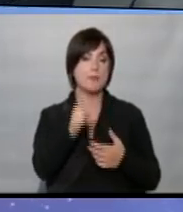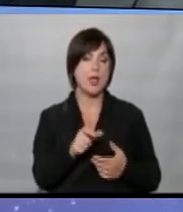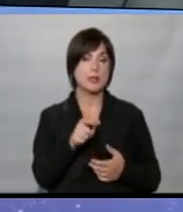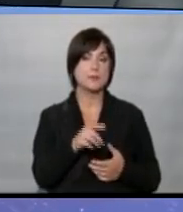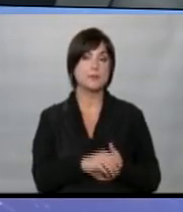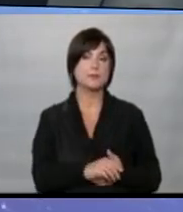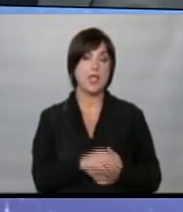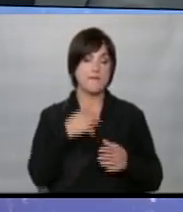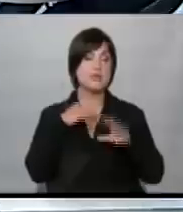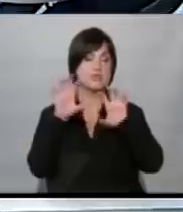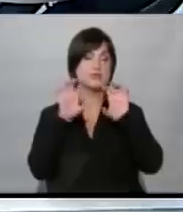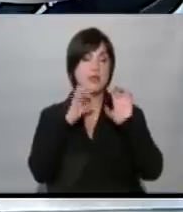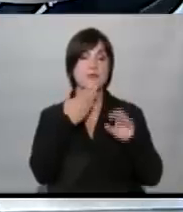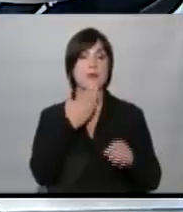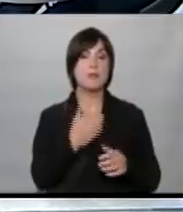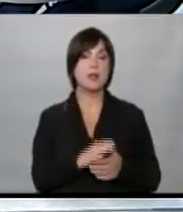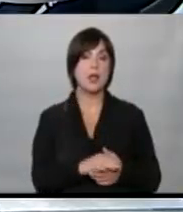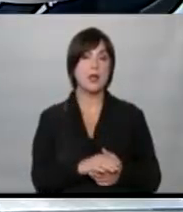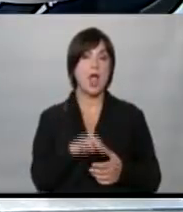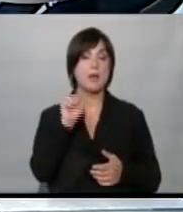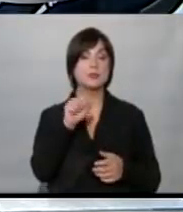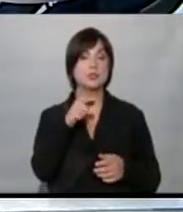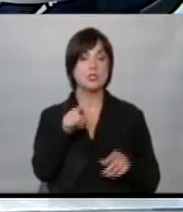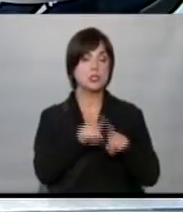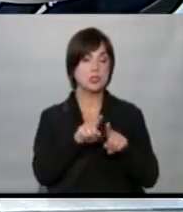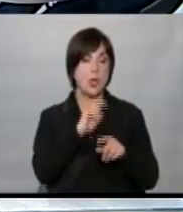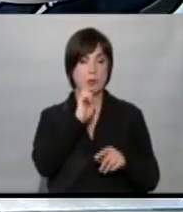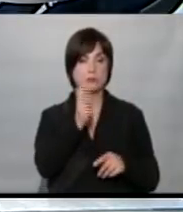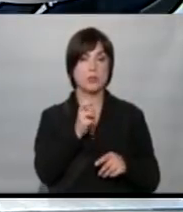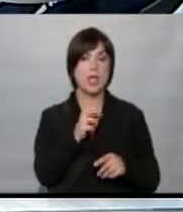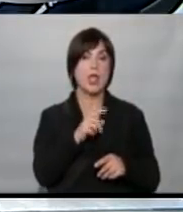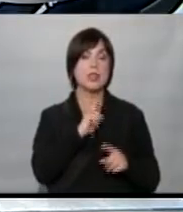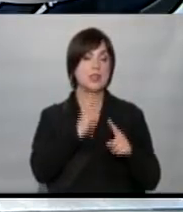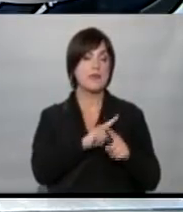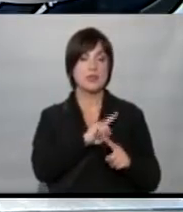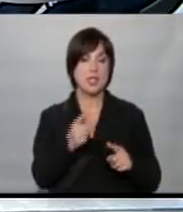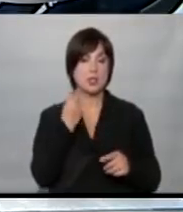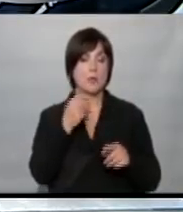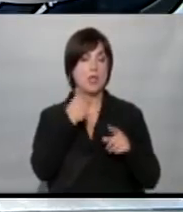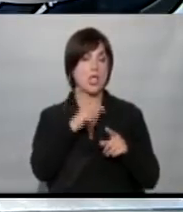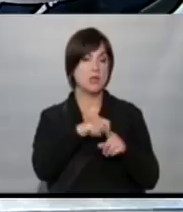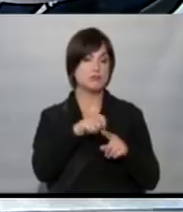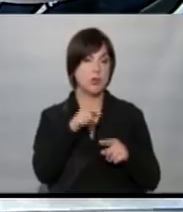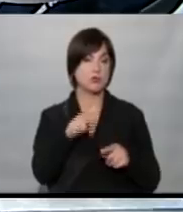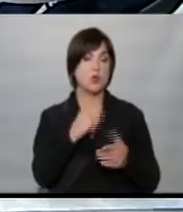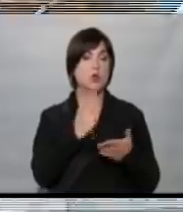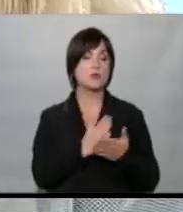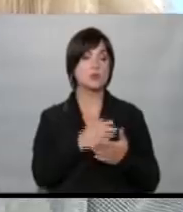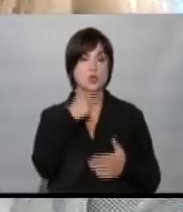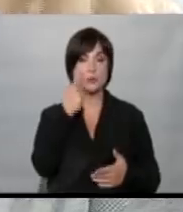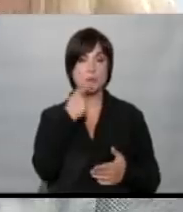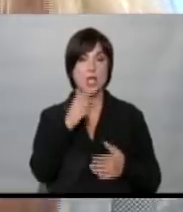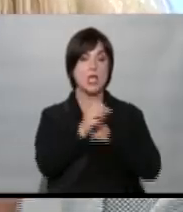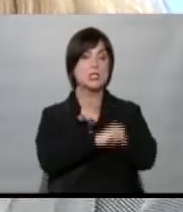Добро, благодарам, ве сфативме. Да. Брджиева, прашање исто. Да, дефинитивно мислам дека не е во ред и не е коректно и токму затоа што станува збор